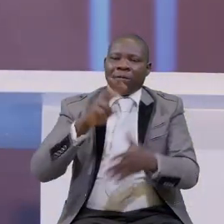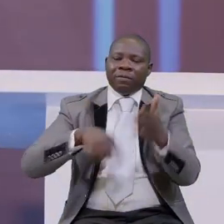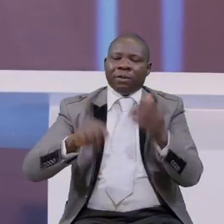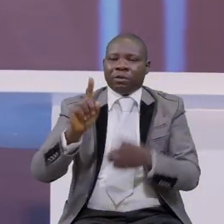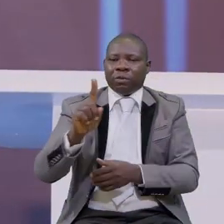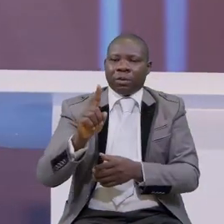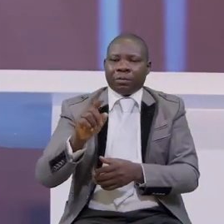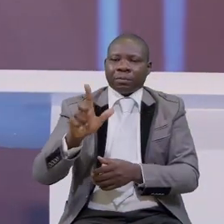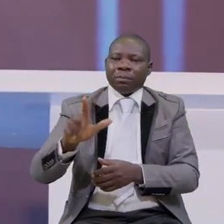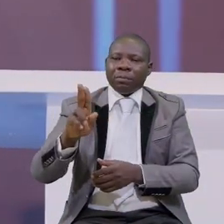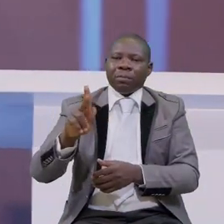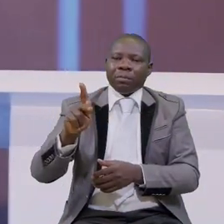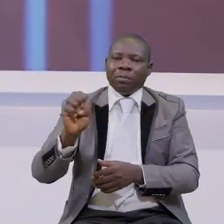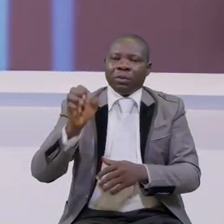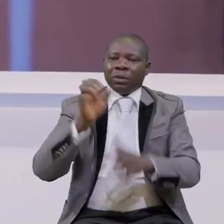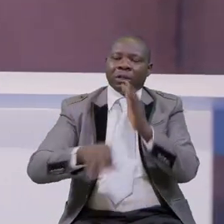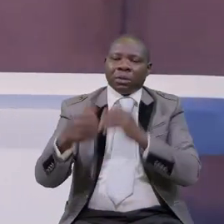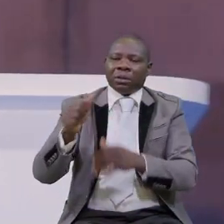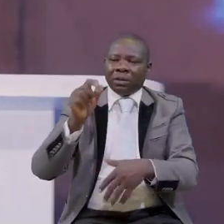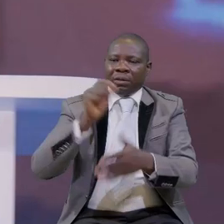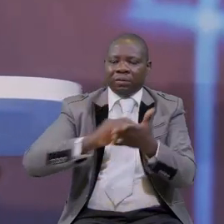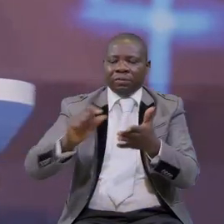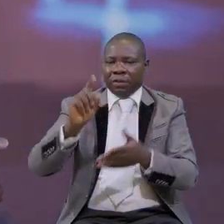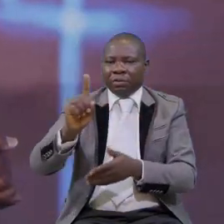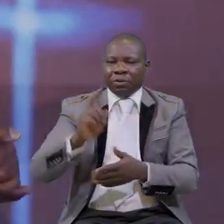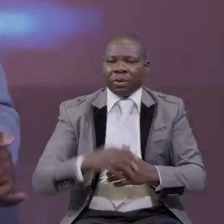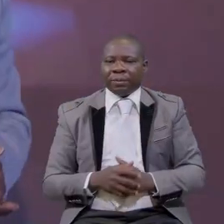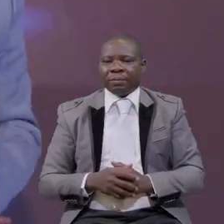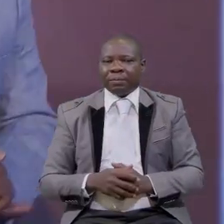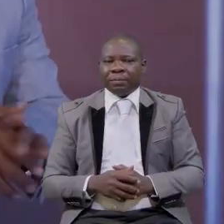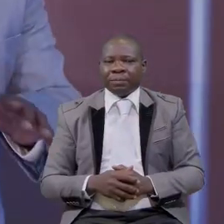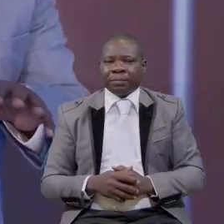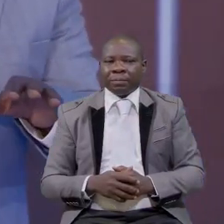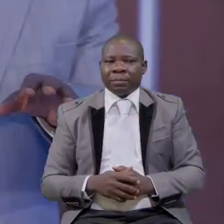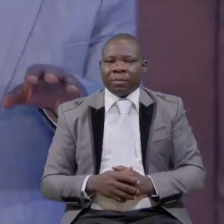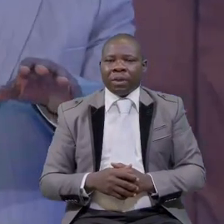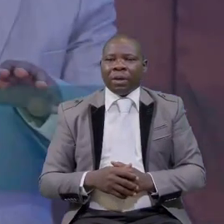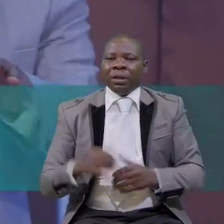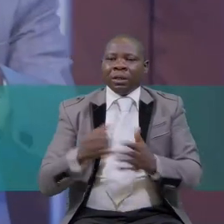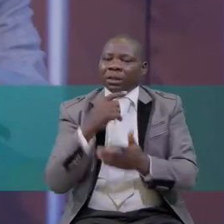verset 1. Luc 10, nous lisons le verset 1.